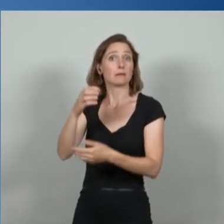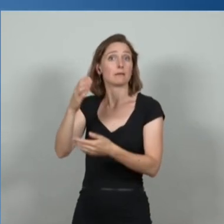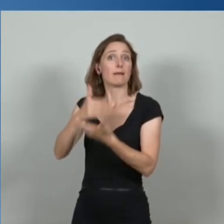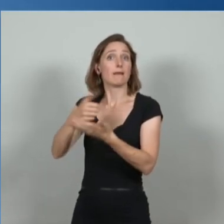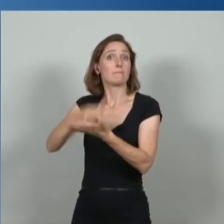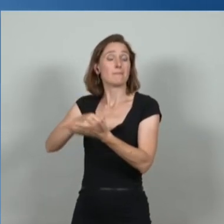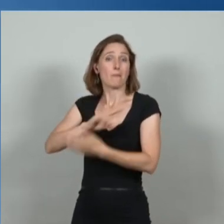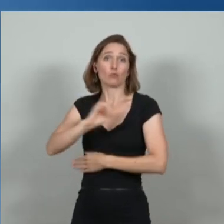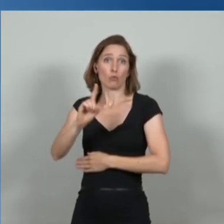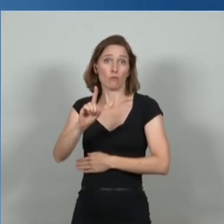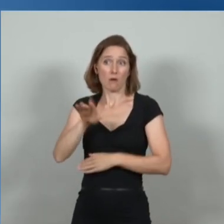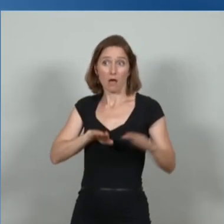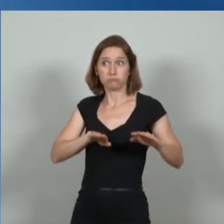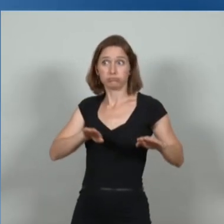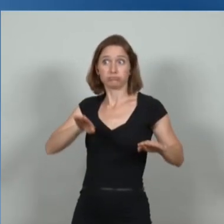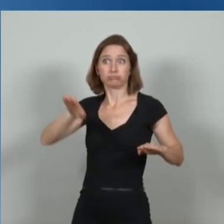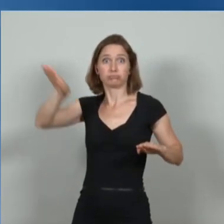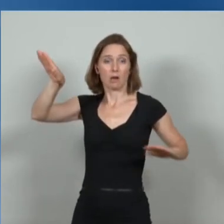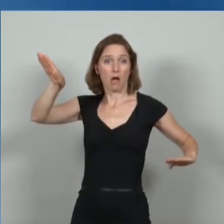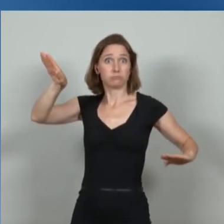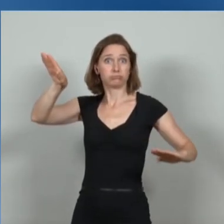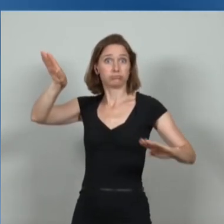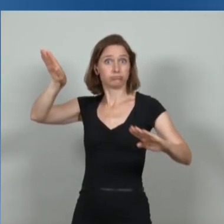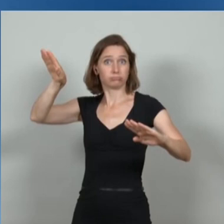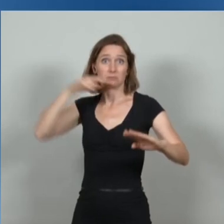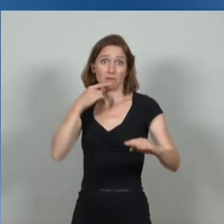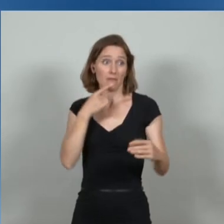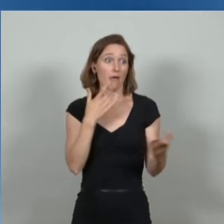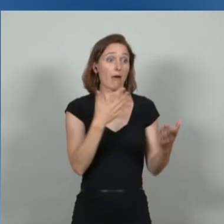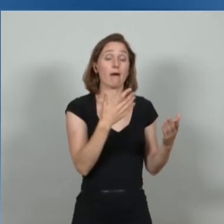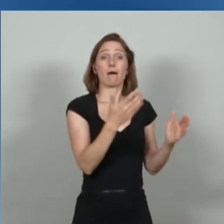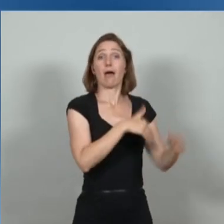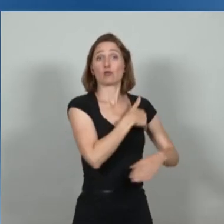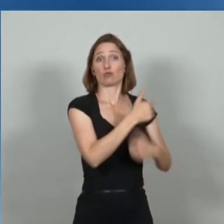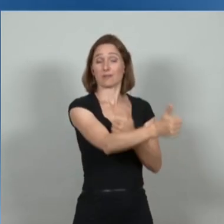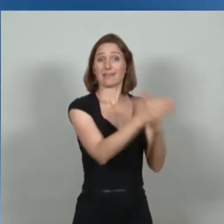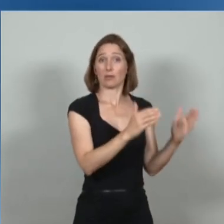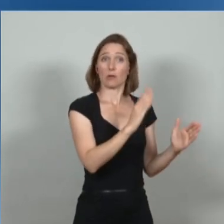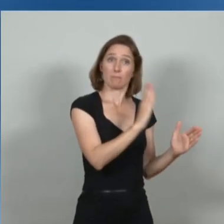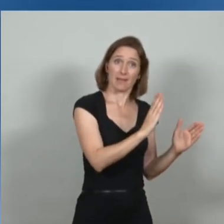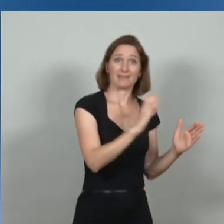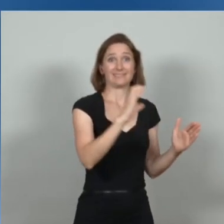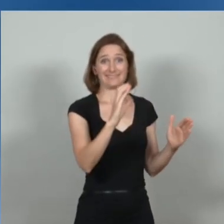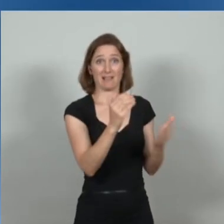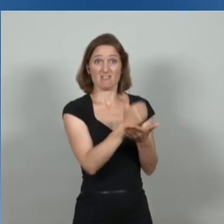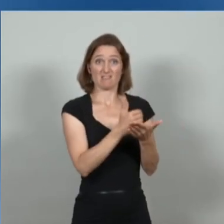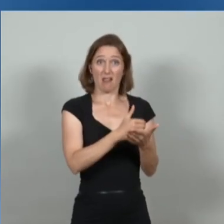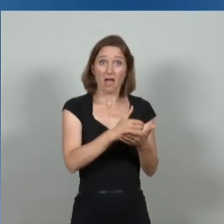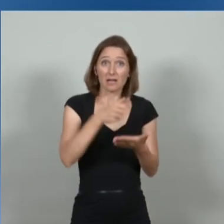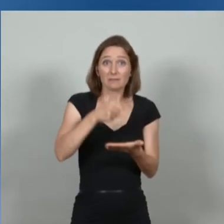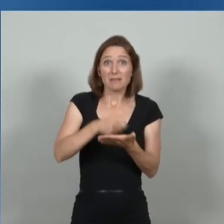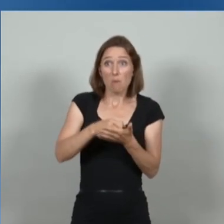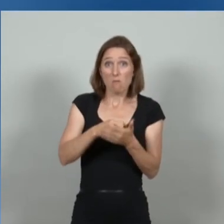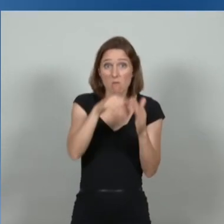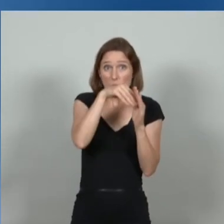comme conséquence une part plus importante d'agents de cari de catégorie B et C rémunérés au SMIC voir moins c'est d'ailleurs